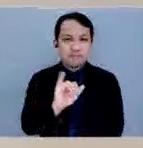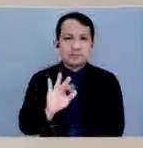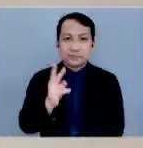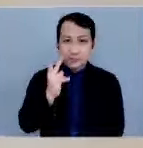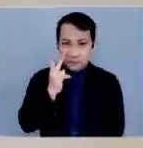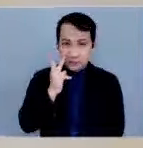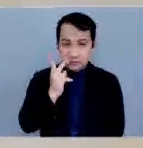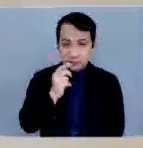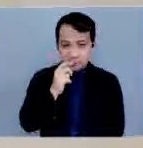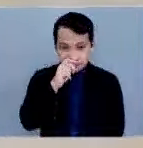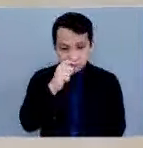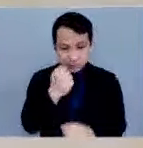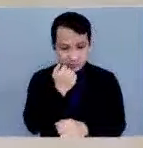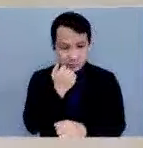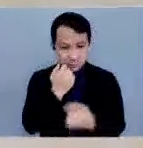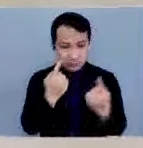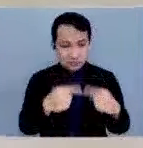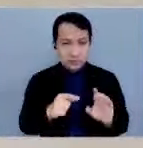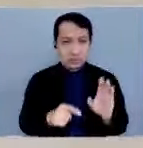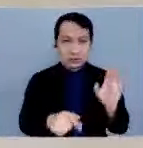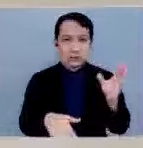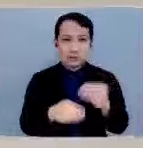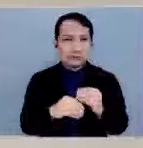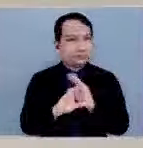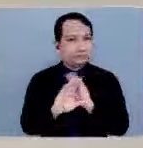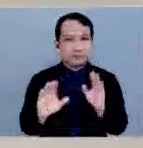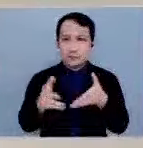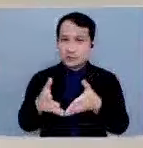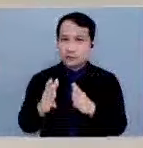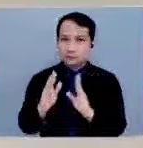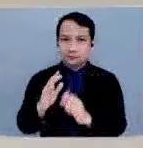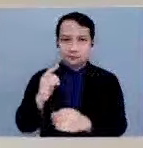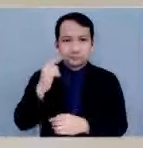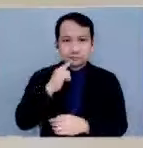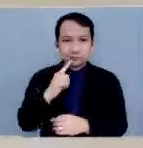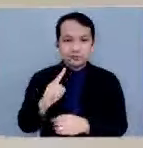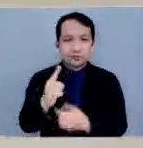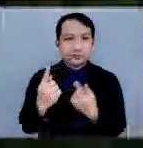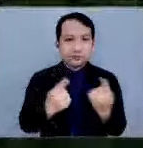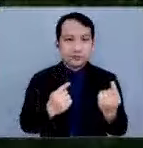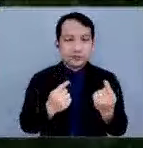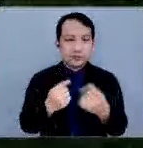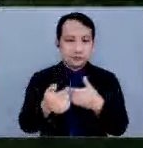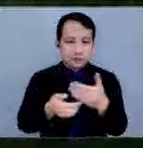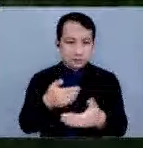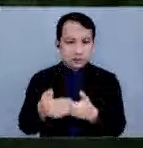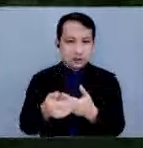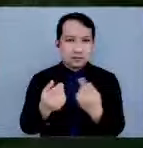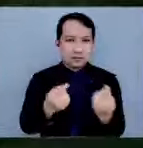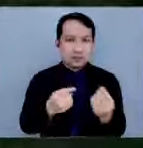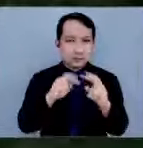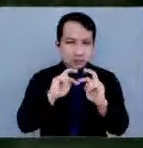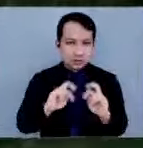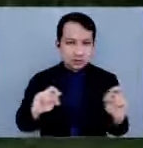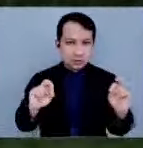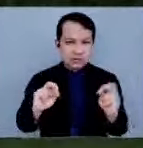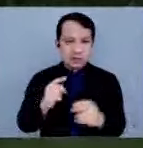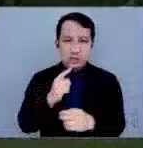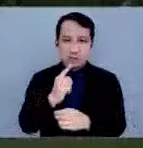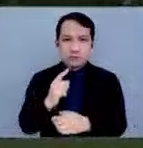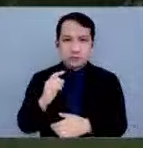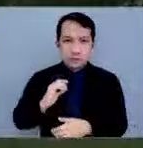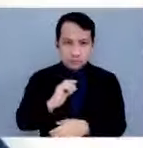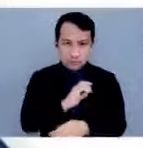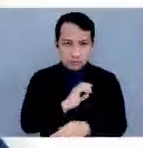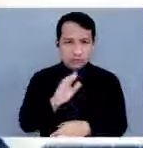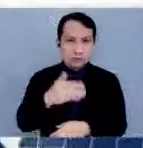o irregularidad sa mga opisyal, hindi raw sila magdadalawang isip na gumawa ng legal na hakbang. Iimbestigahan naman ito ng kamera sa susunod